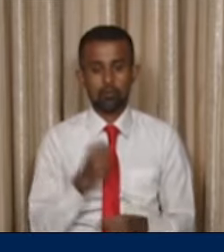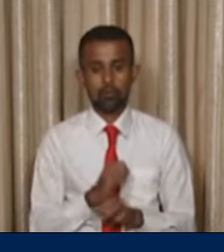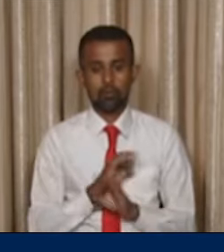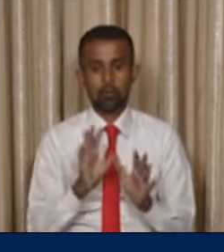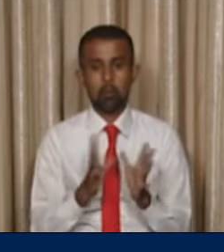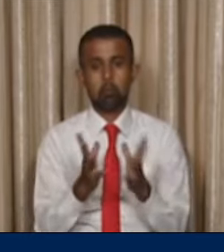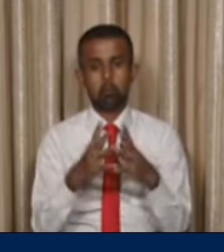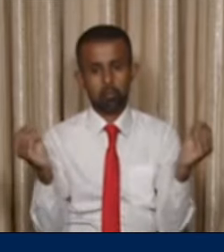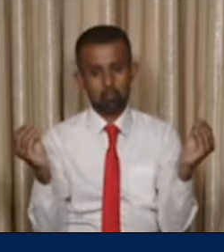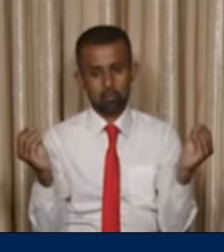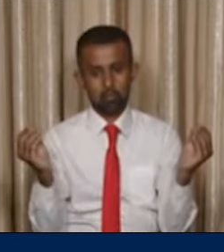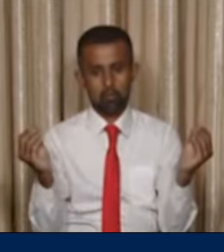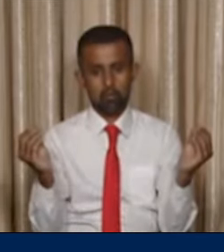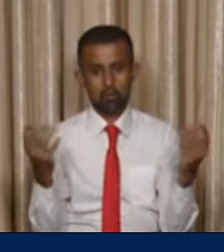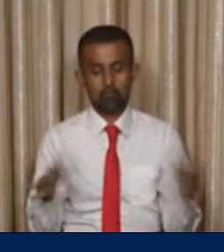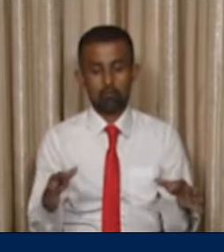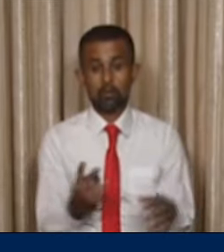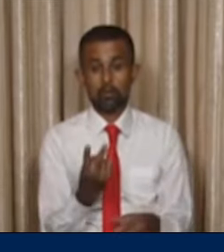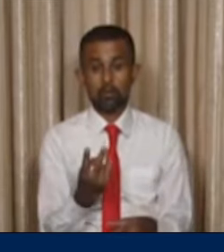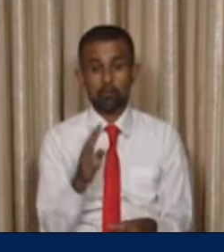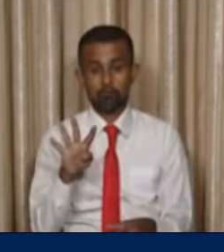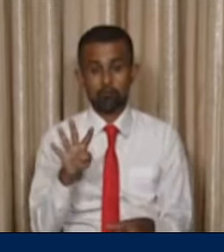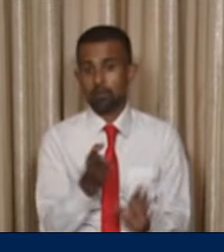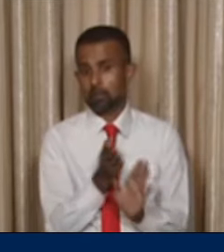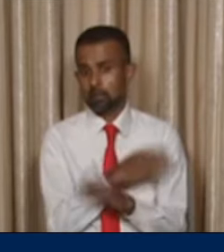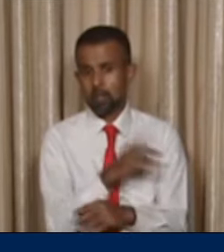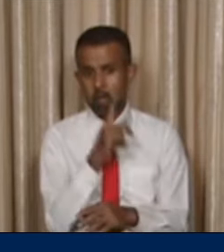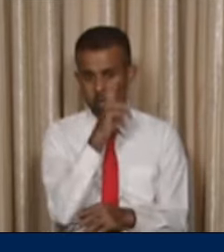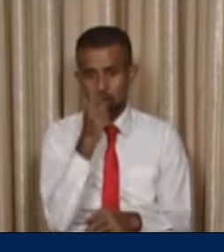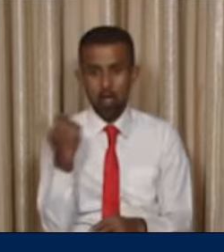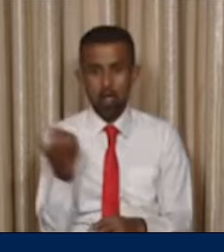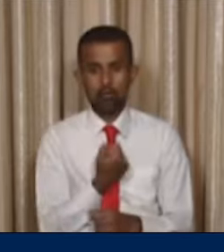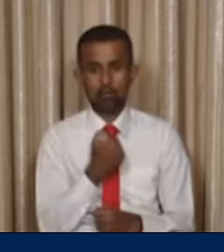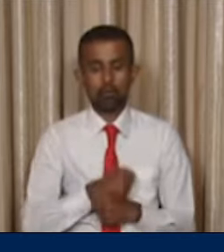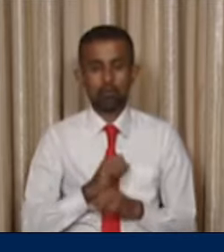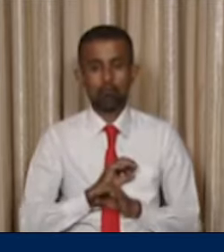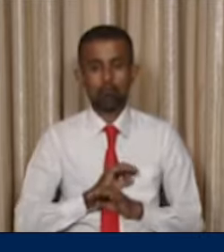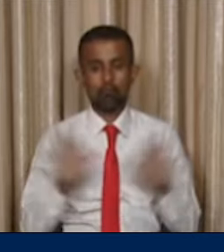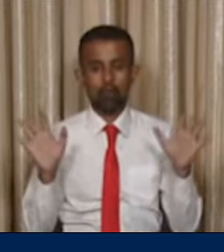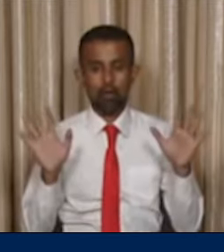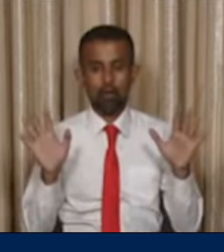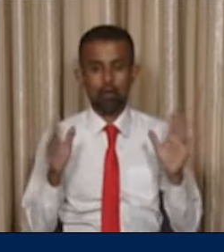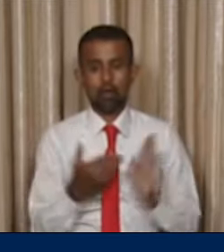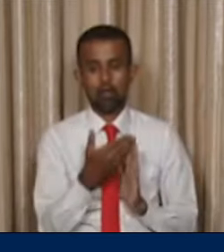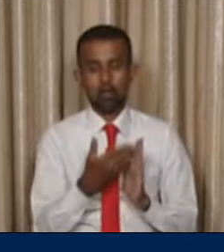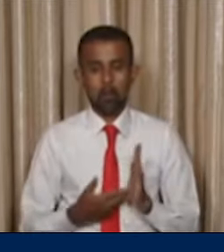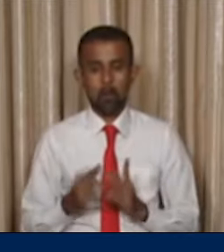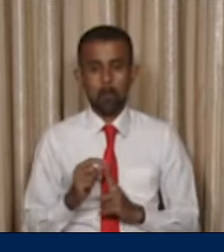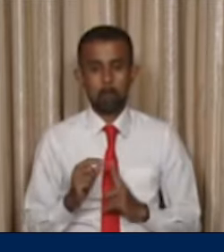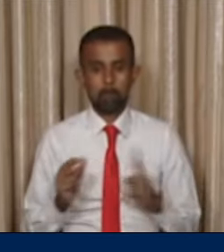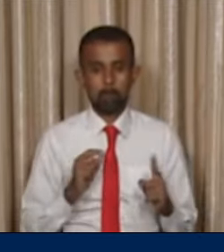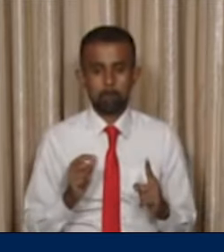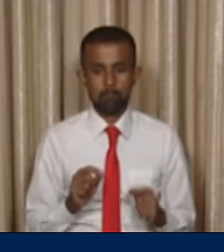එක අයින් කළ ගරු ඇමතුමත් ඉන්නවා. 2024 ගිය මාසේ අලුත් ගැසට් එකක් ගැහුවා. ඒ ගැසට් එකෙන්